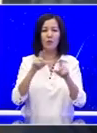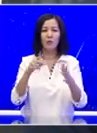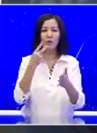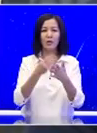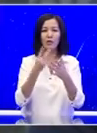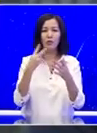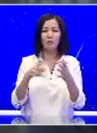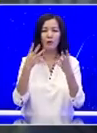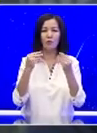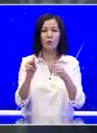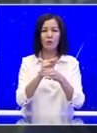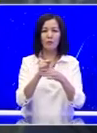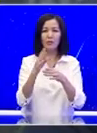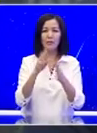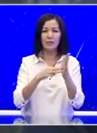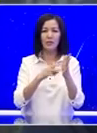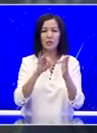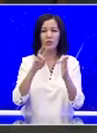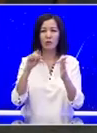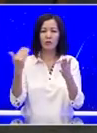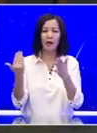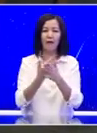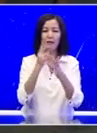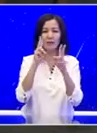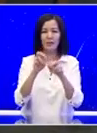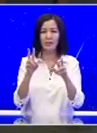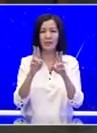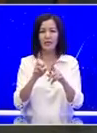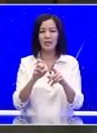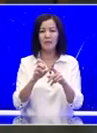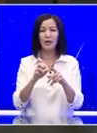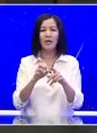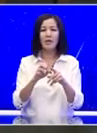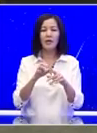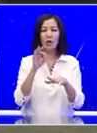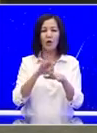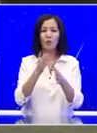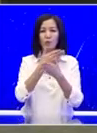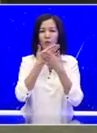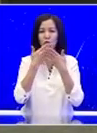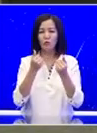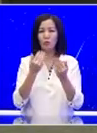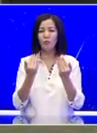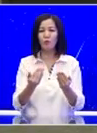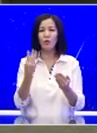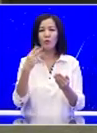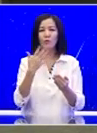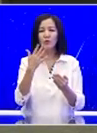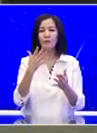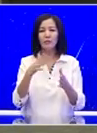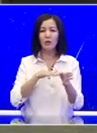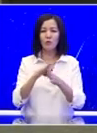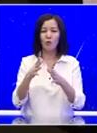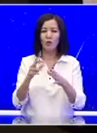20 күн бойы емделген. 8 сәуірде оған қайта талдама жасалып, теріс нәтижесі көрсеткен. Бүгінде 35 жастағы азамат толық ем